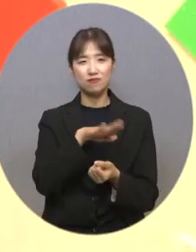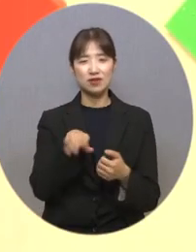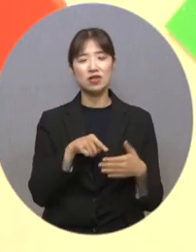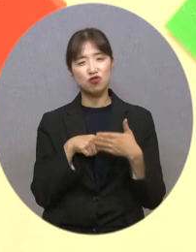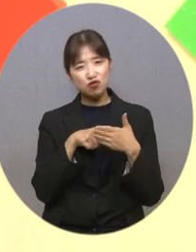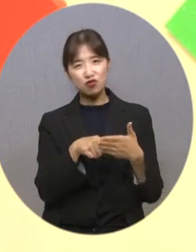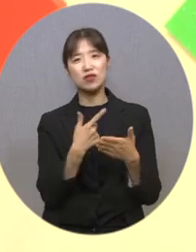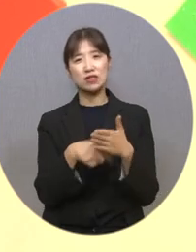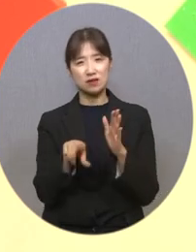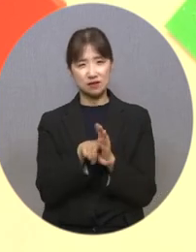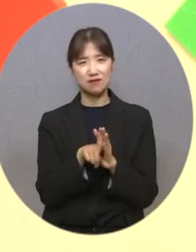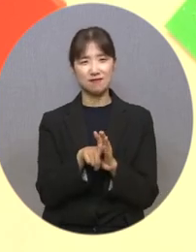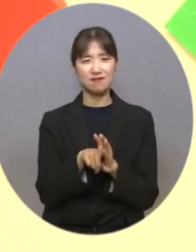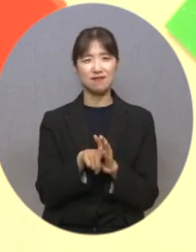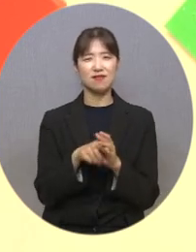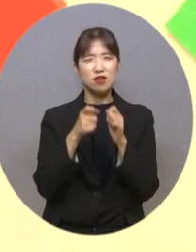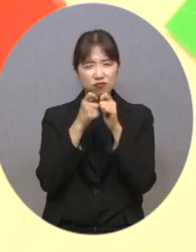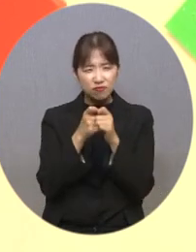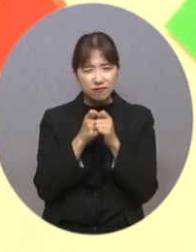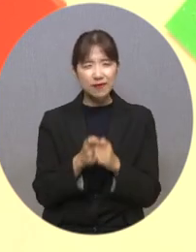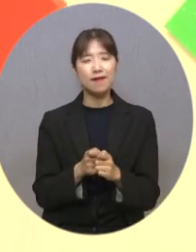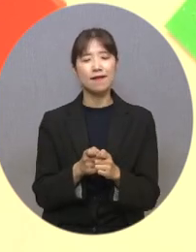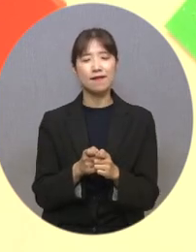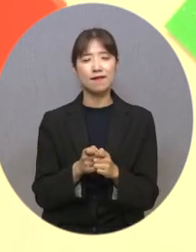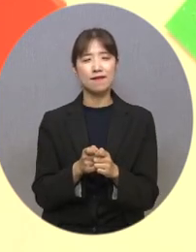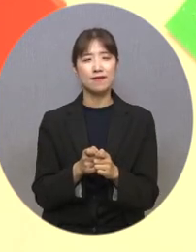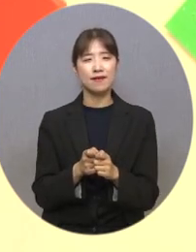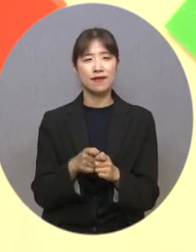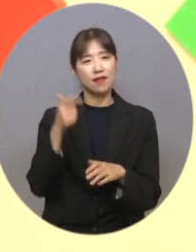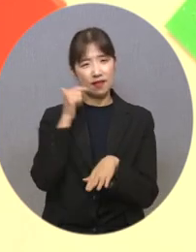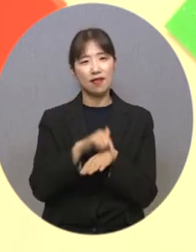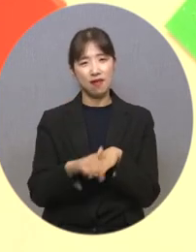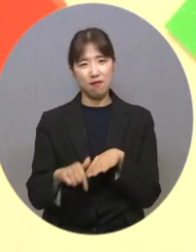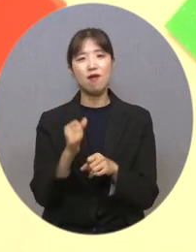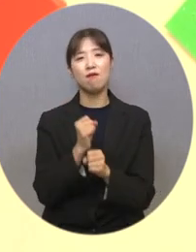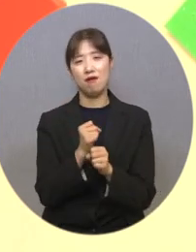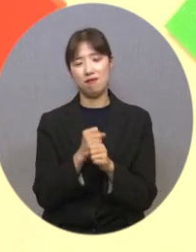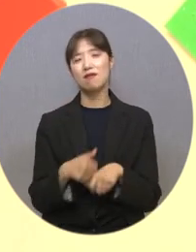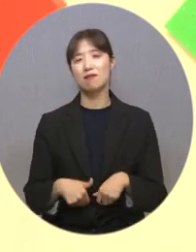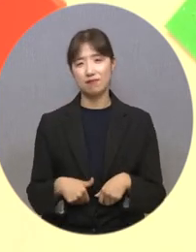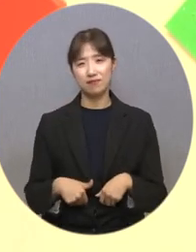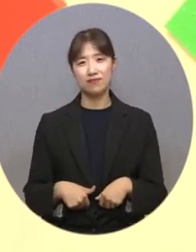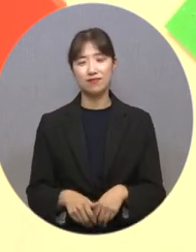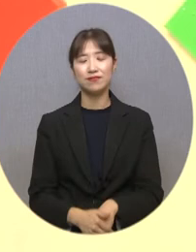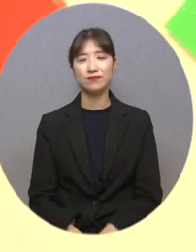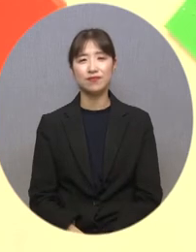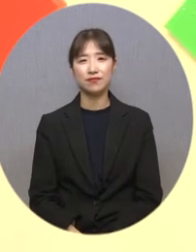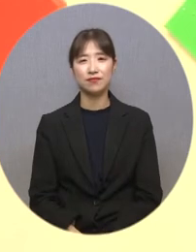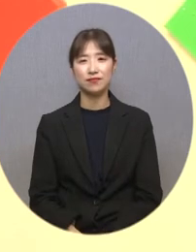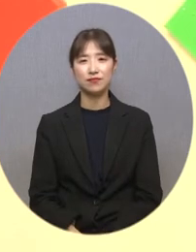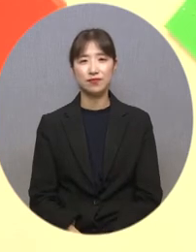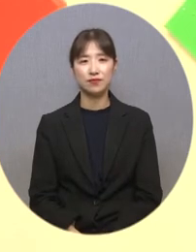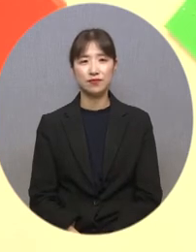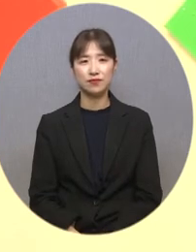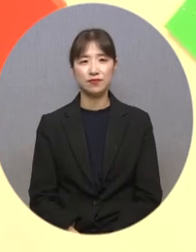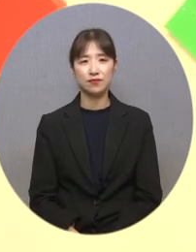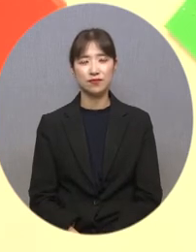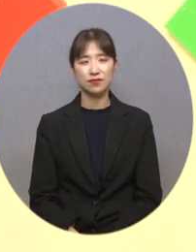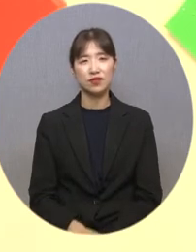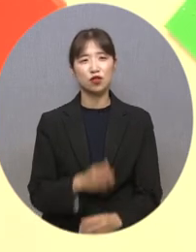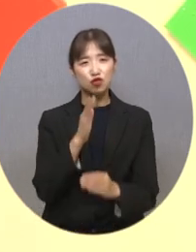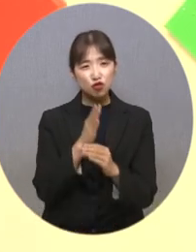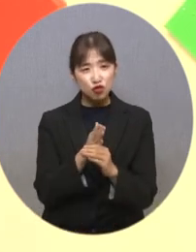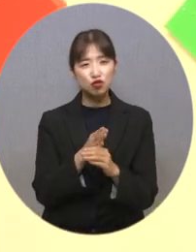위해서는 상당히 이제 구체적인 어떤 이제 계획을 이렇게 세워야 되는 부분들인 것 같아요. 네. 그래서 중장기